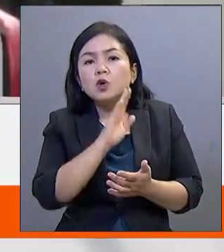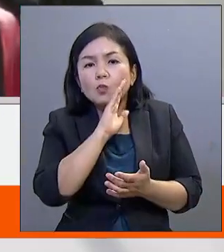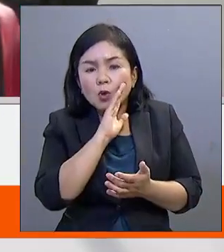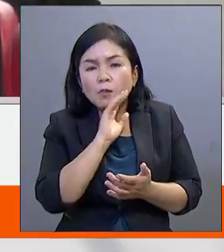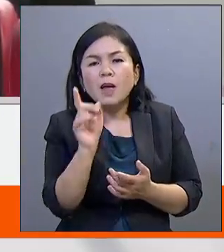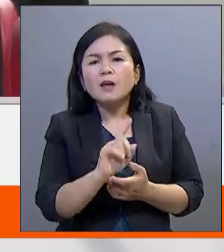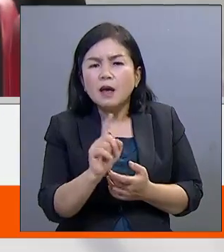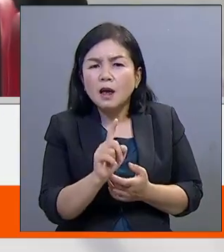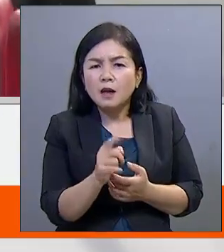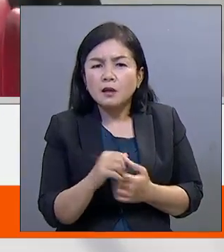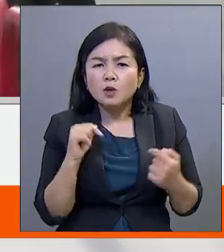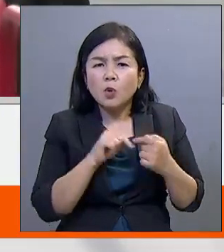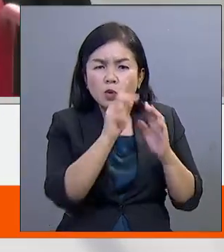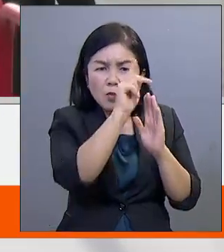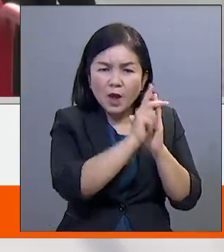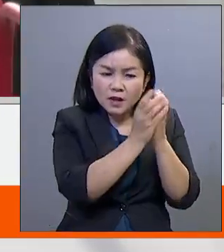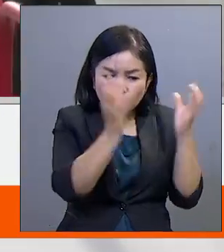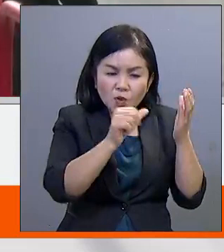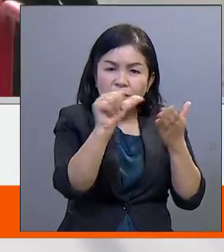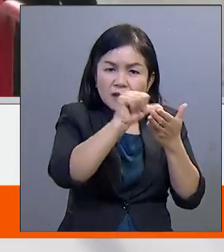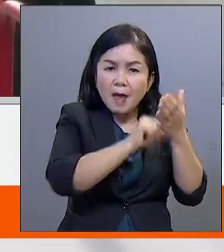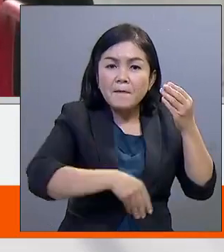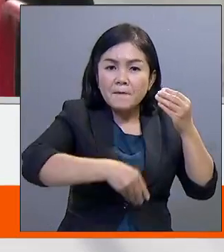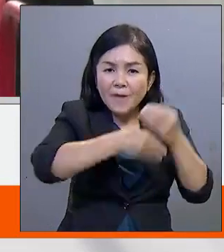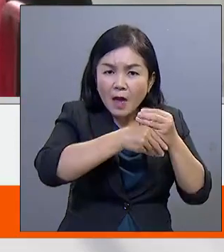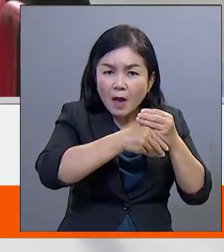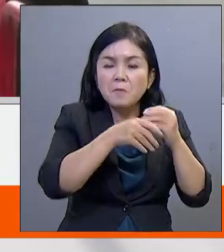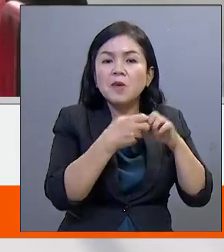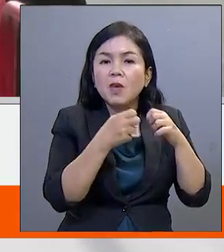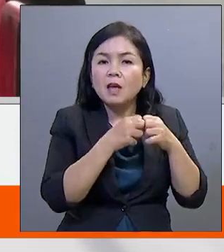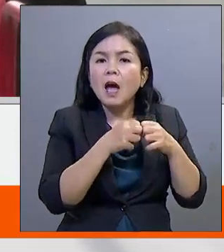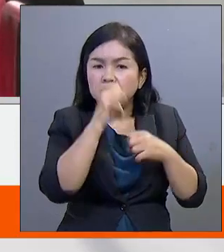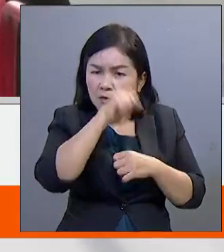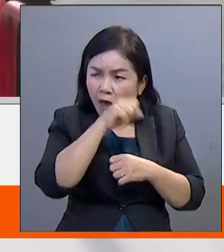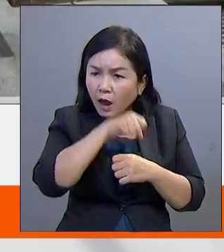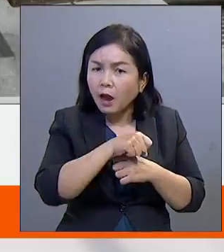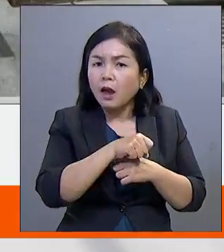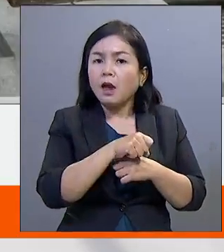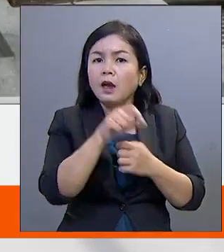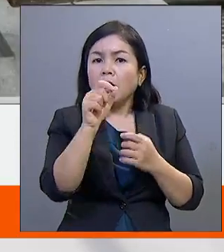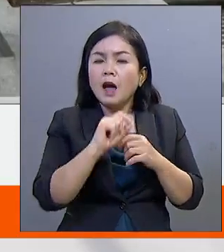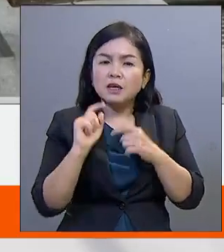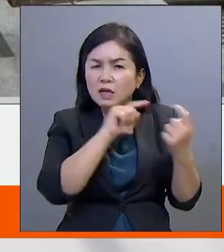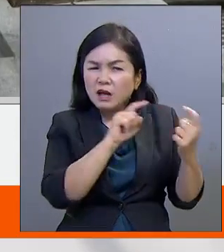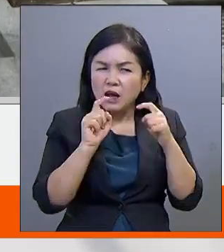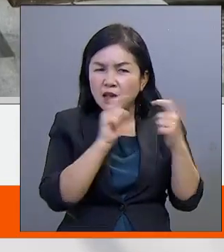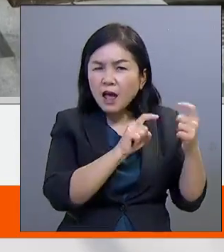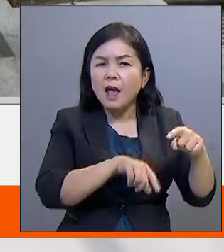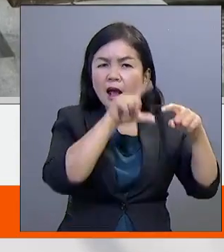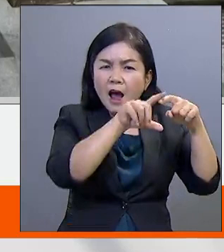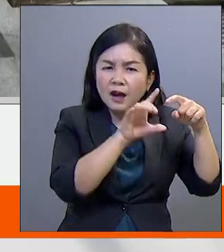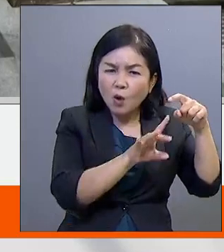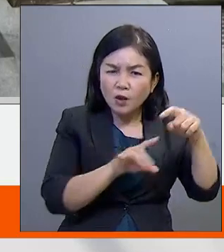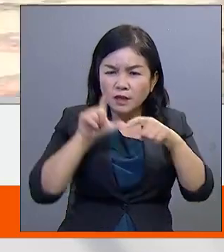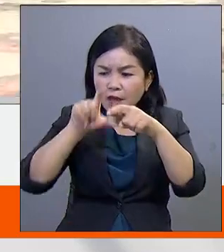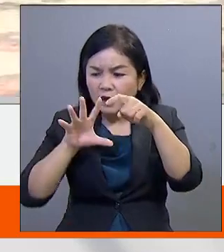new ขเพร Lars Magnum ที่แ้ขายเพิ่มเติม มันมปัญหาไห ไ้ที่ เหียงกได้วตกรวหาร 100หอหาร 500